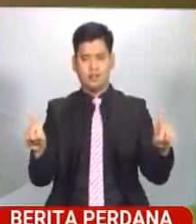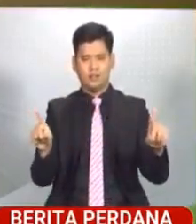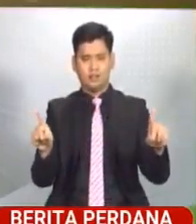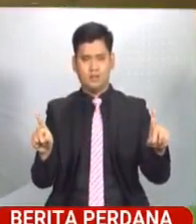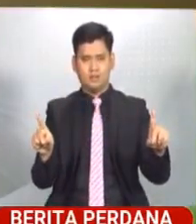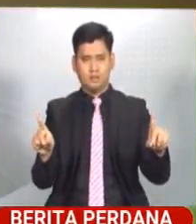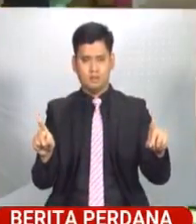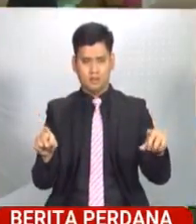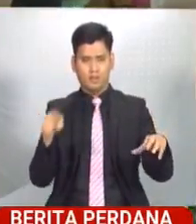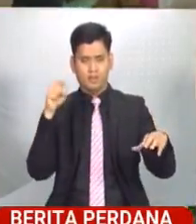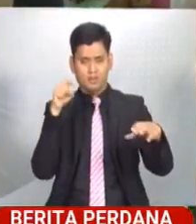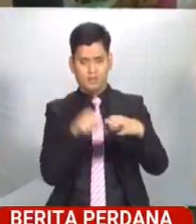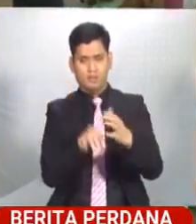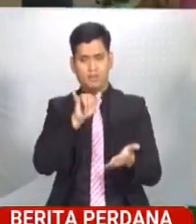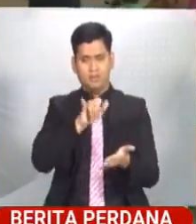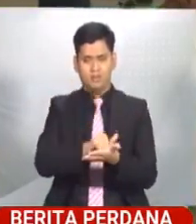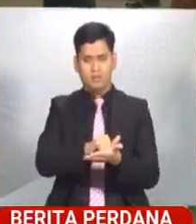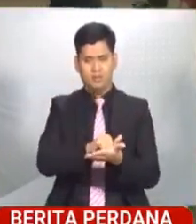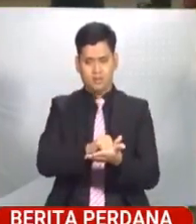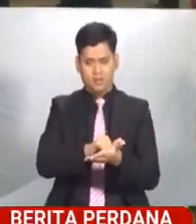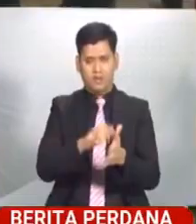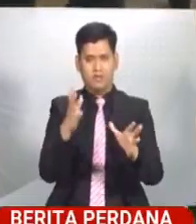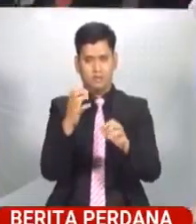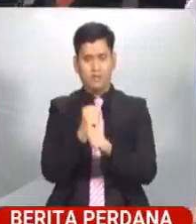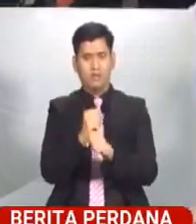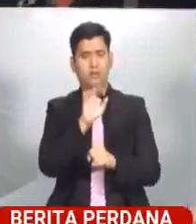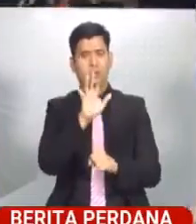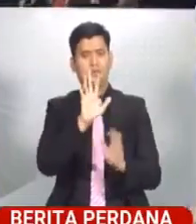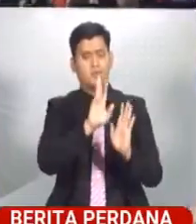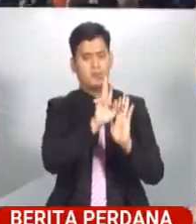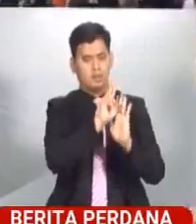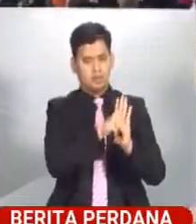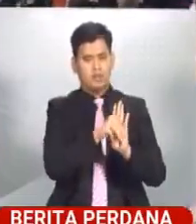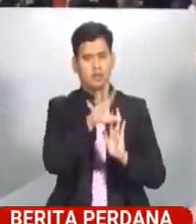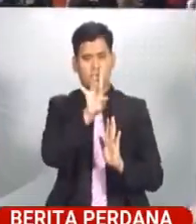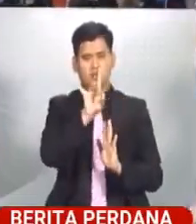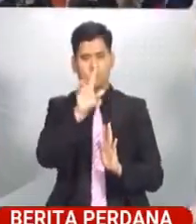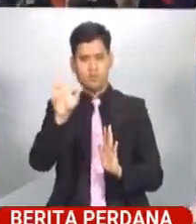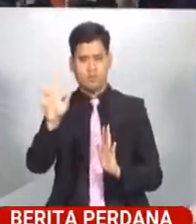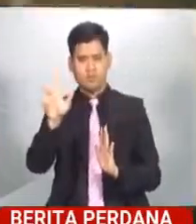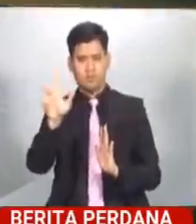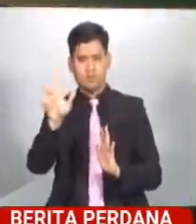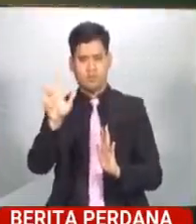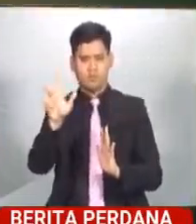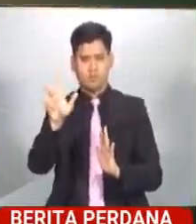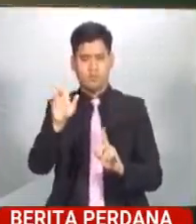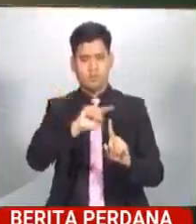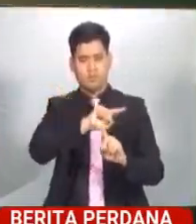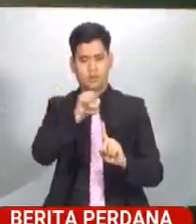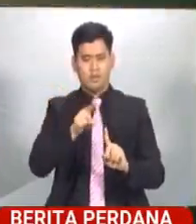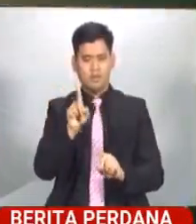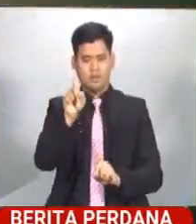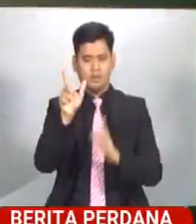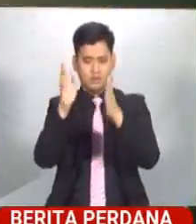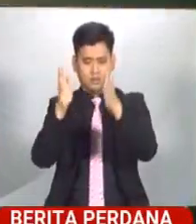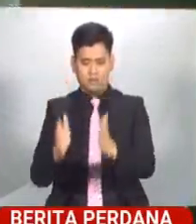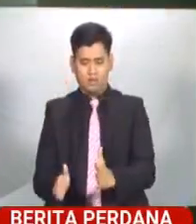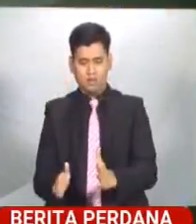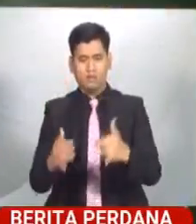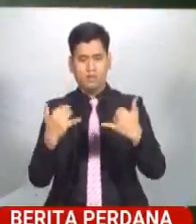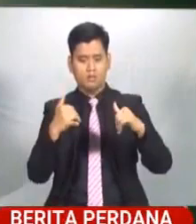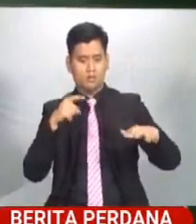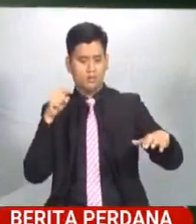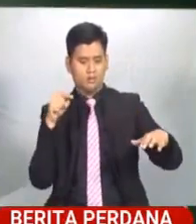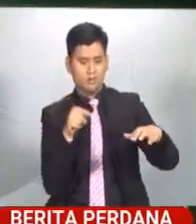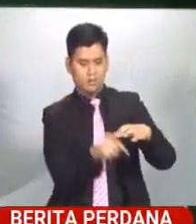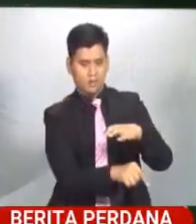dari selatan tanah air itu hanya hadir pada minit ke-83 selepas pemain pertahanan Turkmenistan Shahrud Sonoyov tertampan bola di